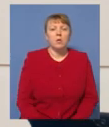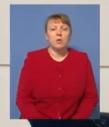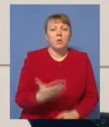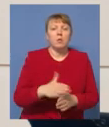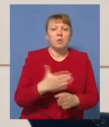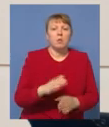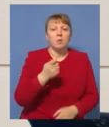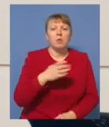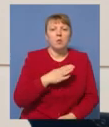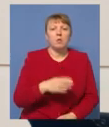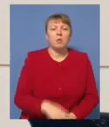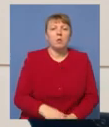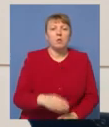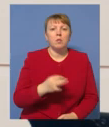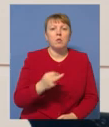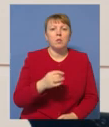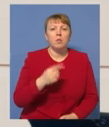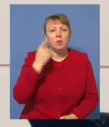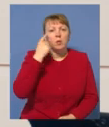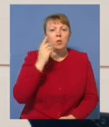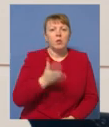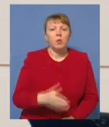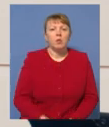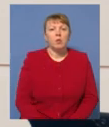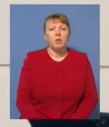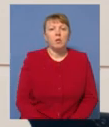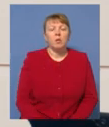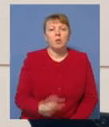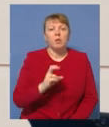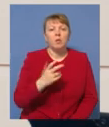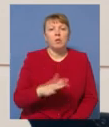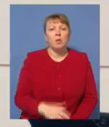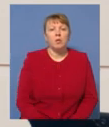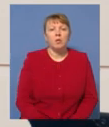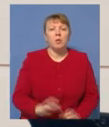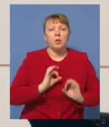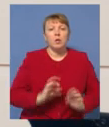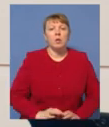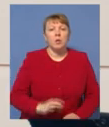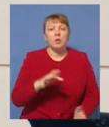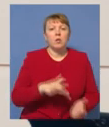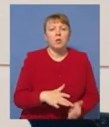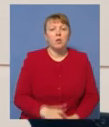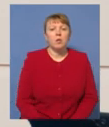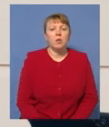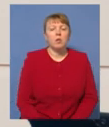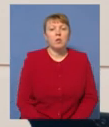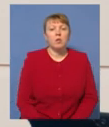эти ключевые процессуальные решения будут приниматься уже не следователями, а прокурорами. Прокурор